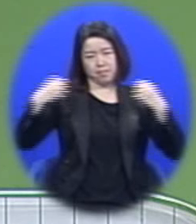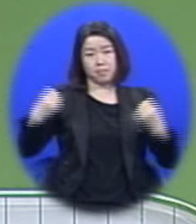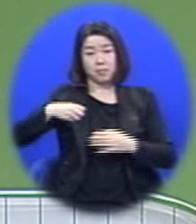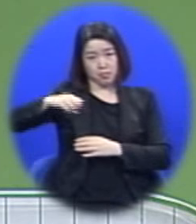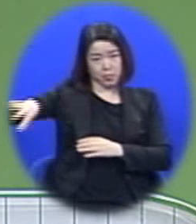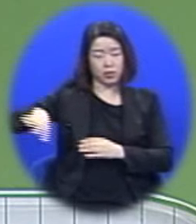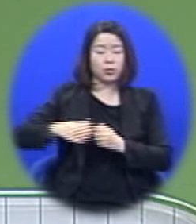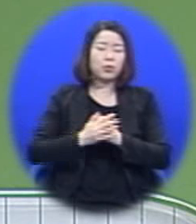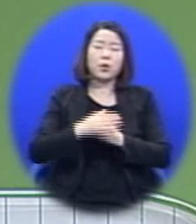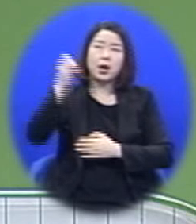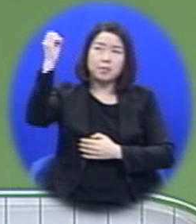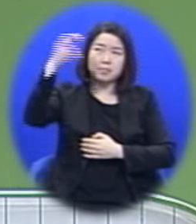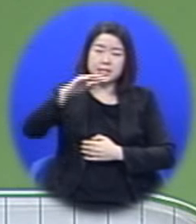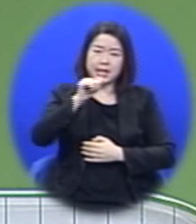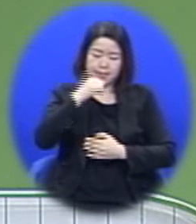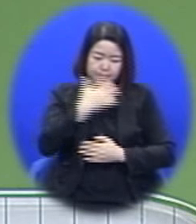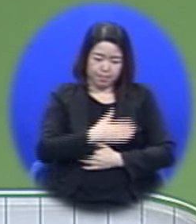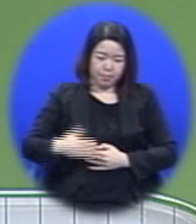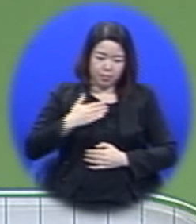갑옷을 입자.